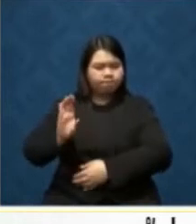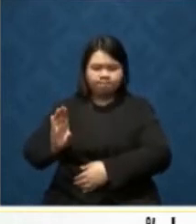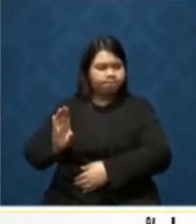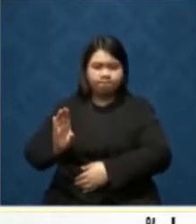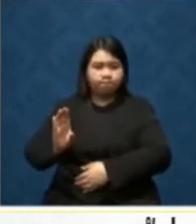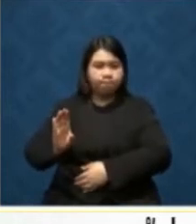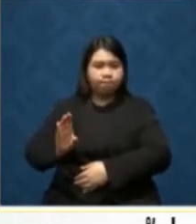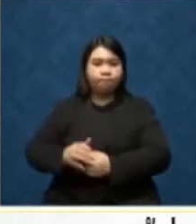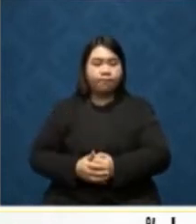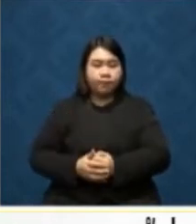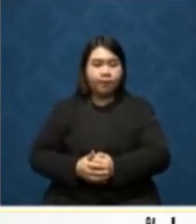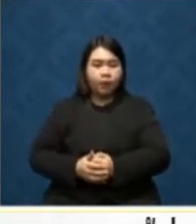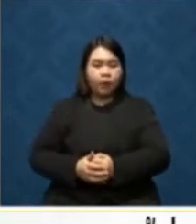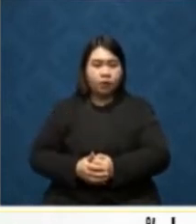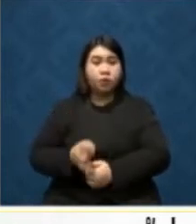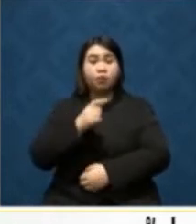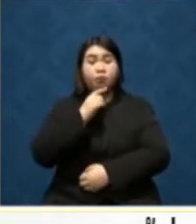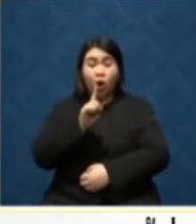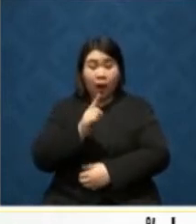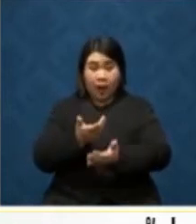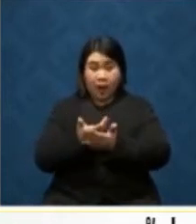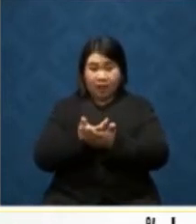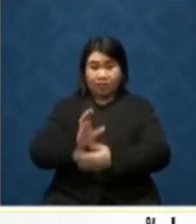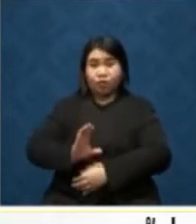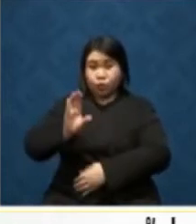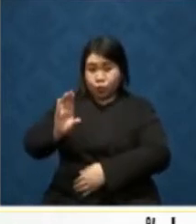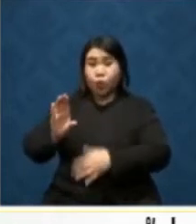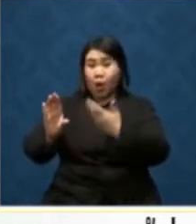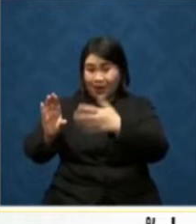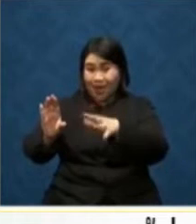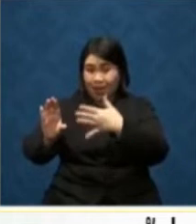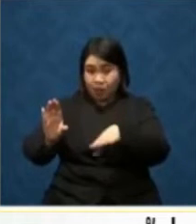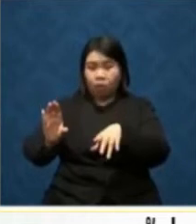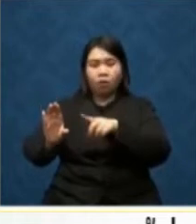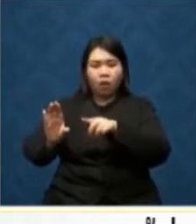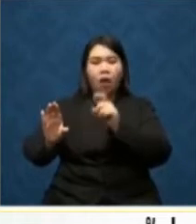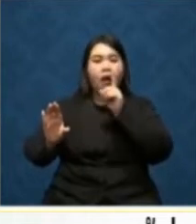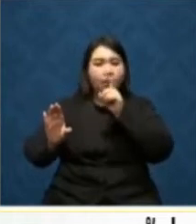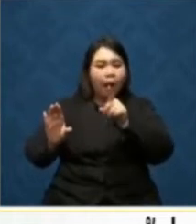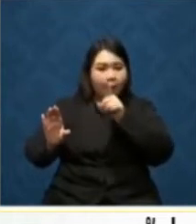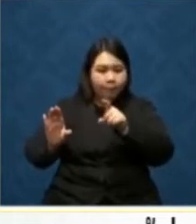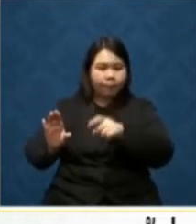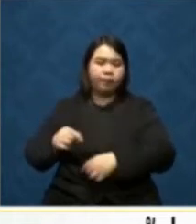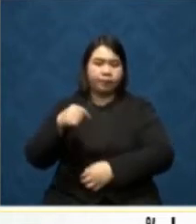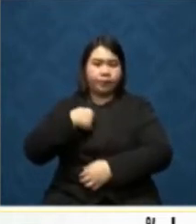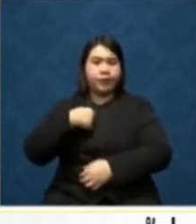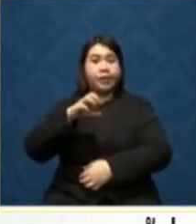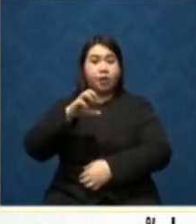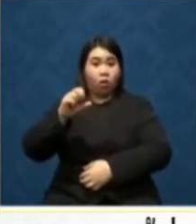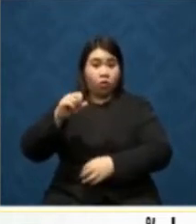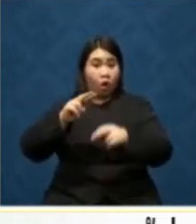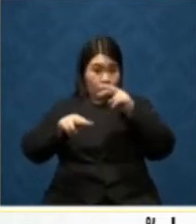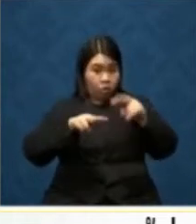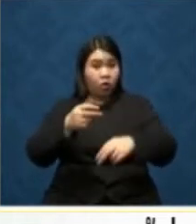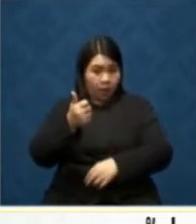อยมูนิทธิไม่ควรได้รับเงินหลวงครับมหน่ำซ้ำได้รับเงินอุดหนนไปแล้วมีคำถามต่อมาว่า